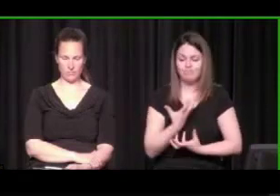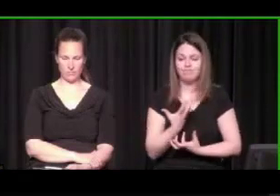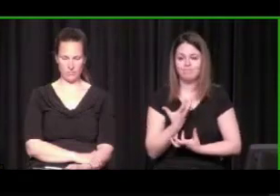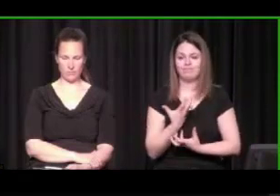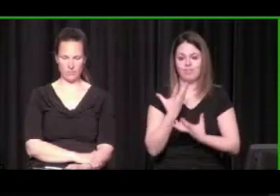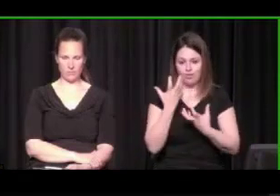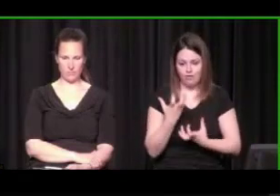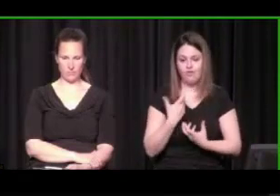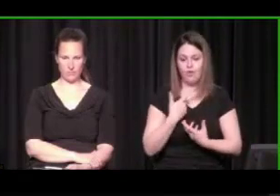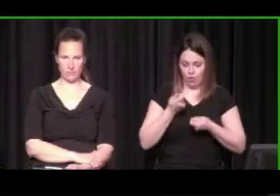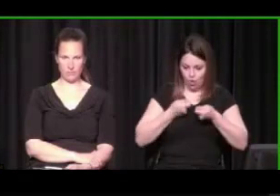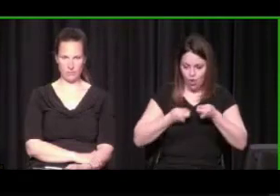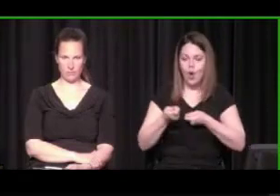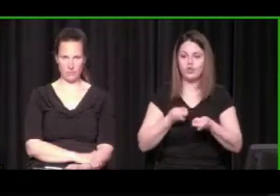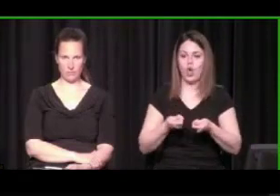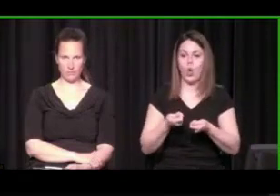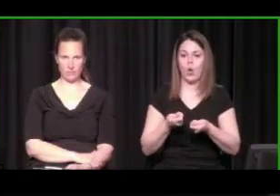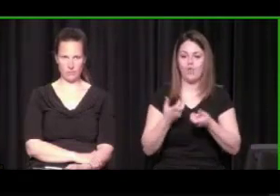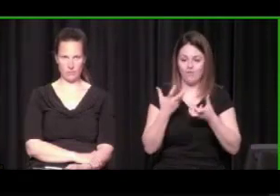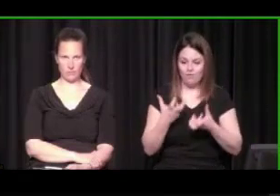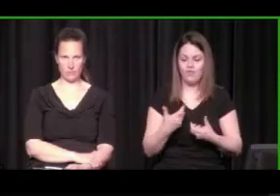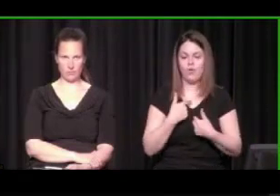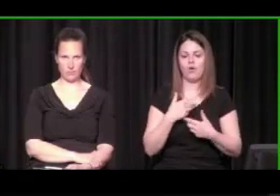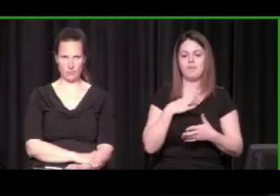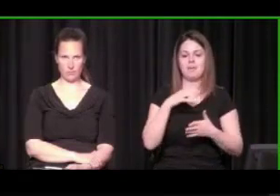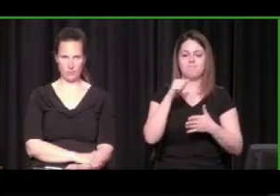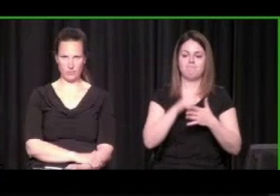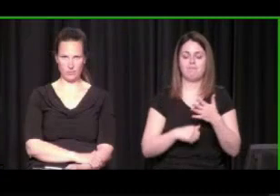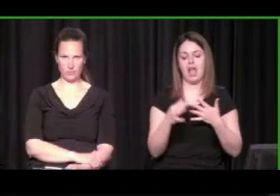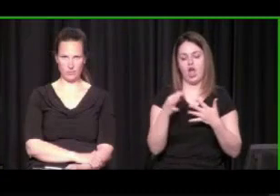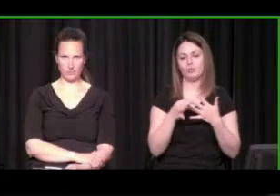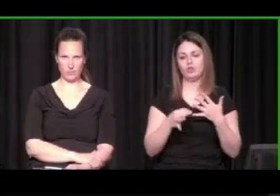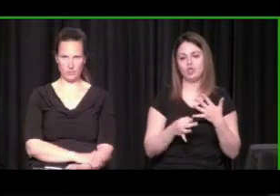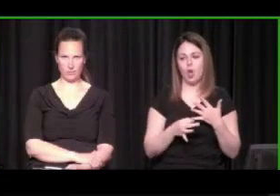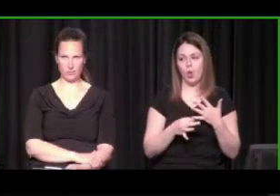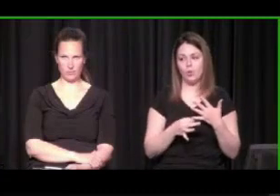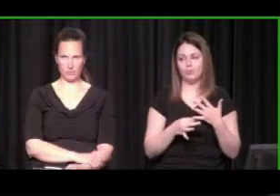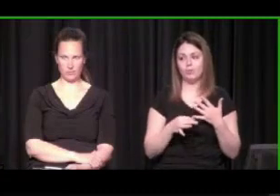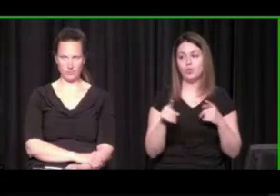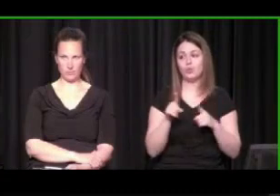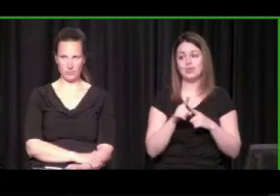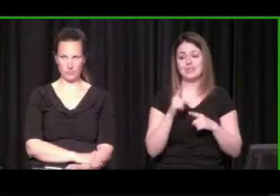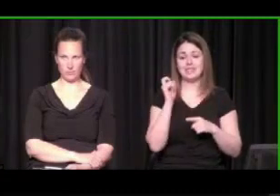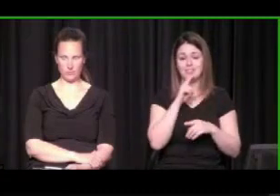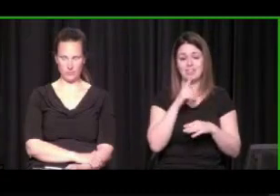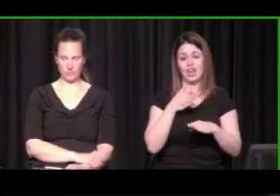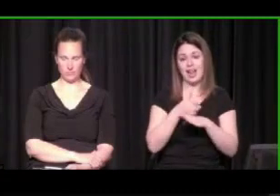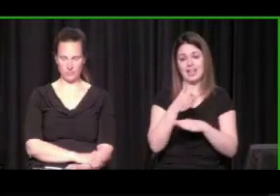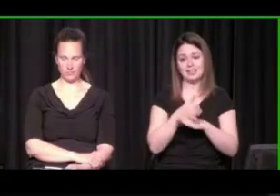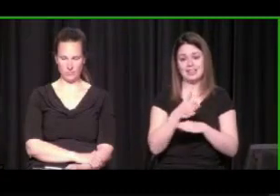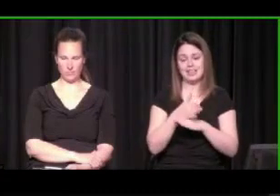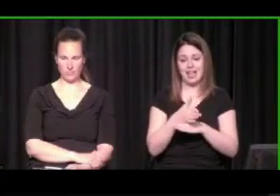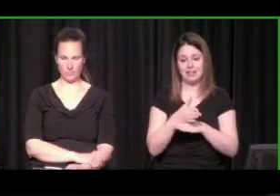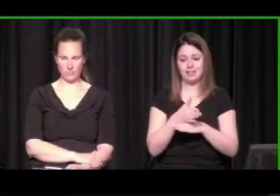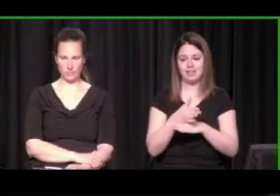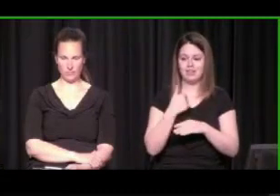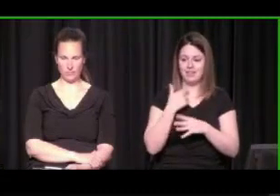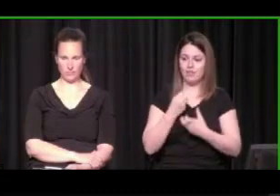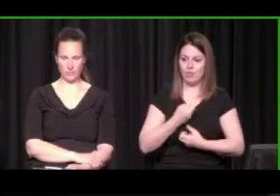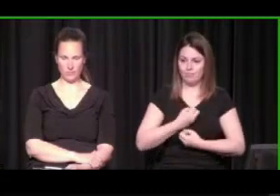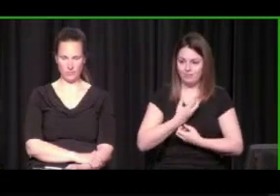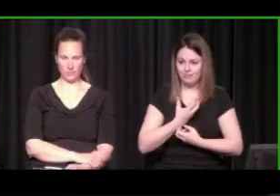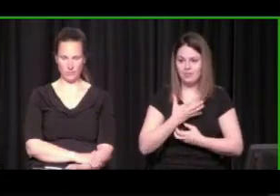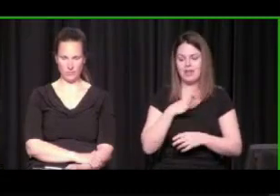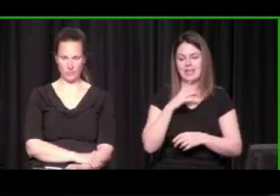veulent exercer un contrôle, mais encore une fois, le manque d'options résidentielles, la difficulté d'avoir accès à leur point de vue, à leur perception sur